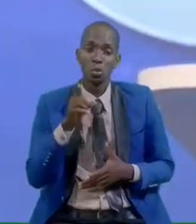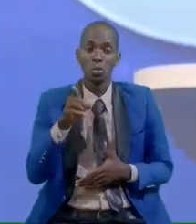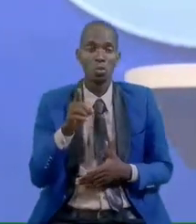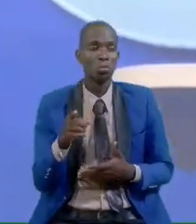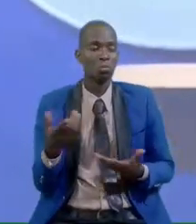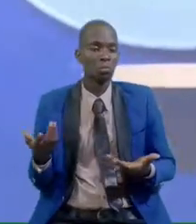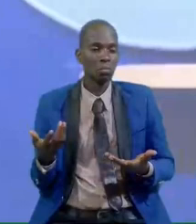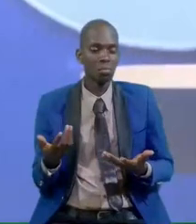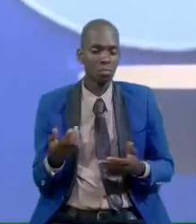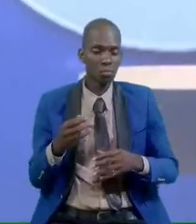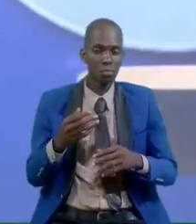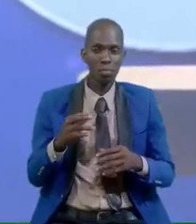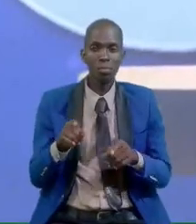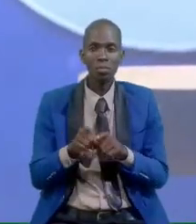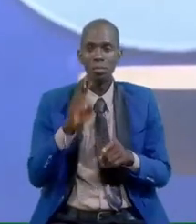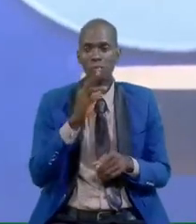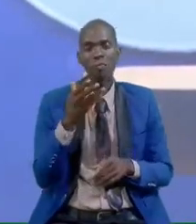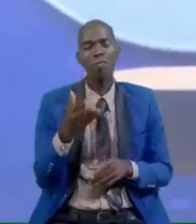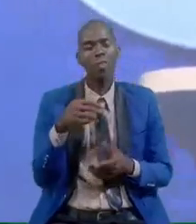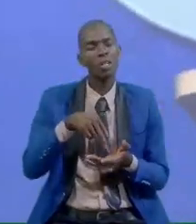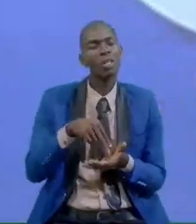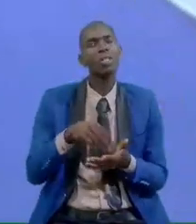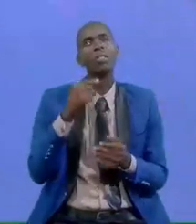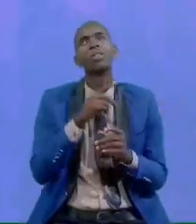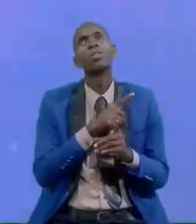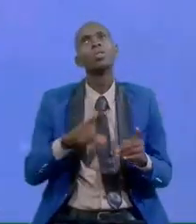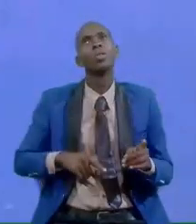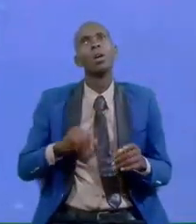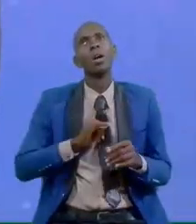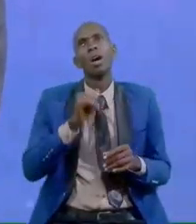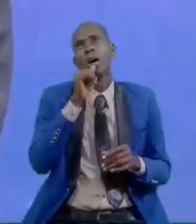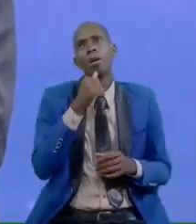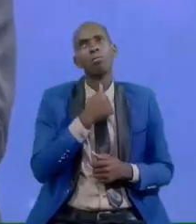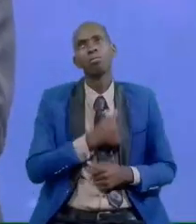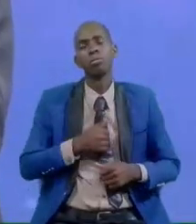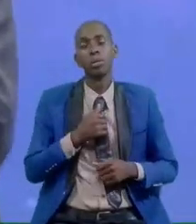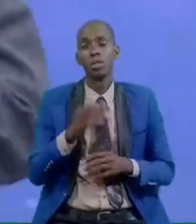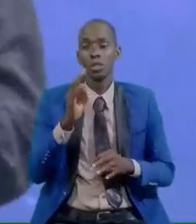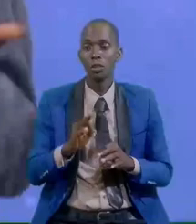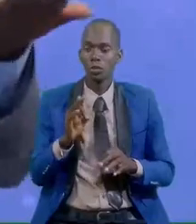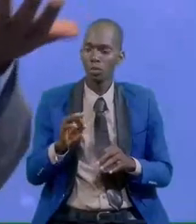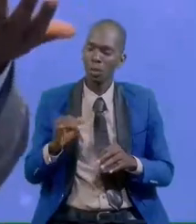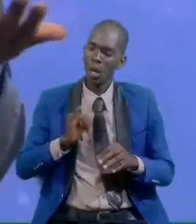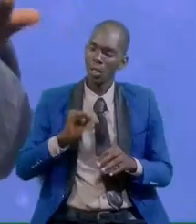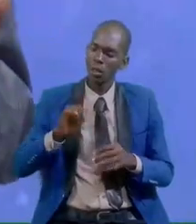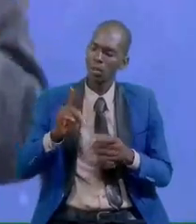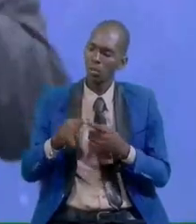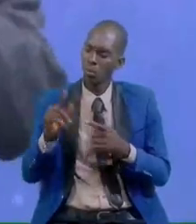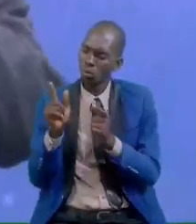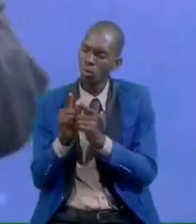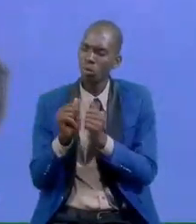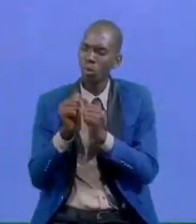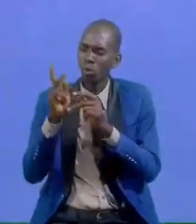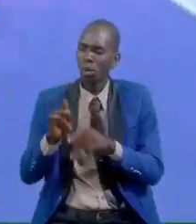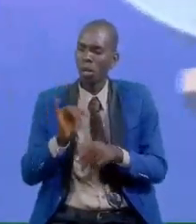une culpabilité dans ta vie, dis Seigneur, je suis désolé. Et s'il faut que j'aille dire à quelqu'un, à la personne, je suis désolé, je